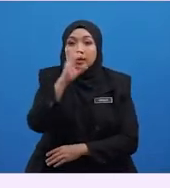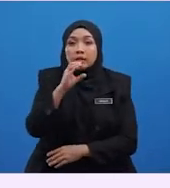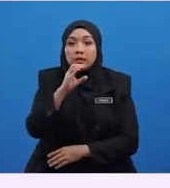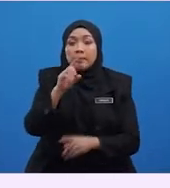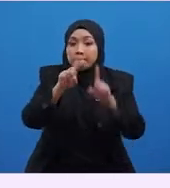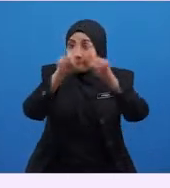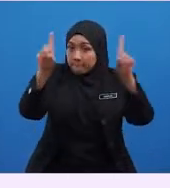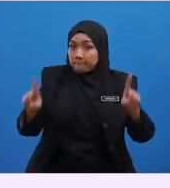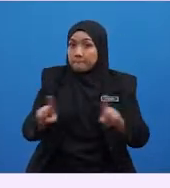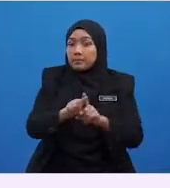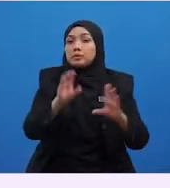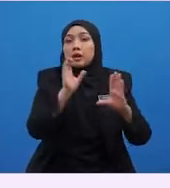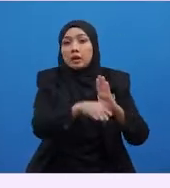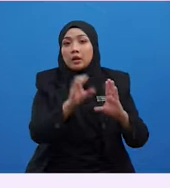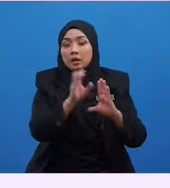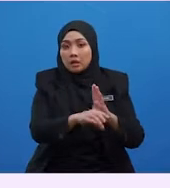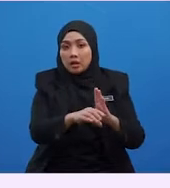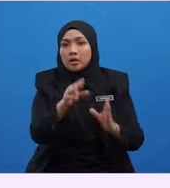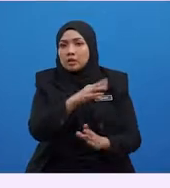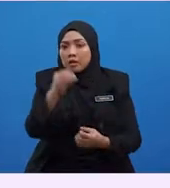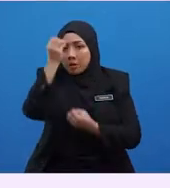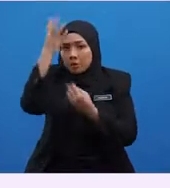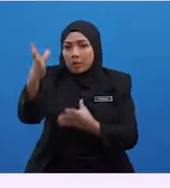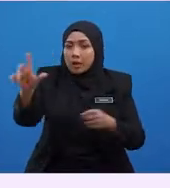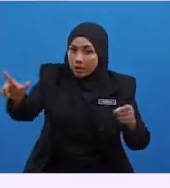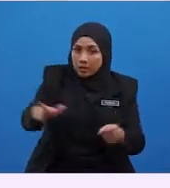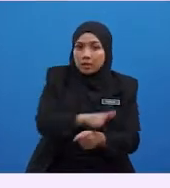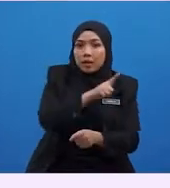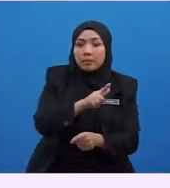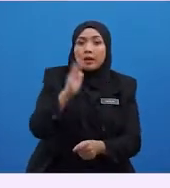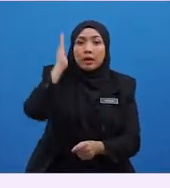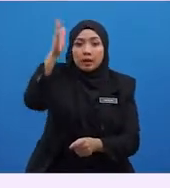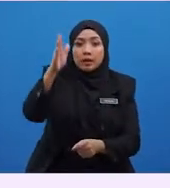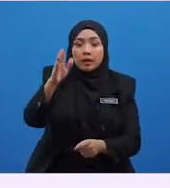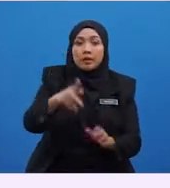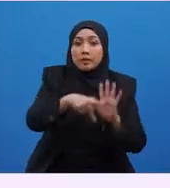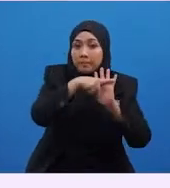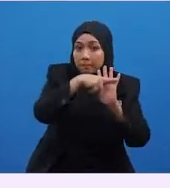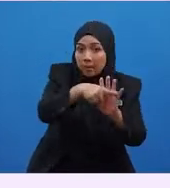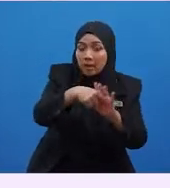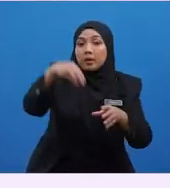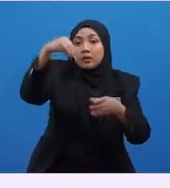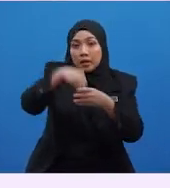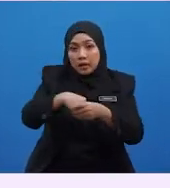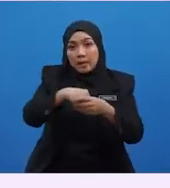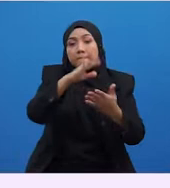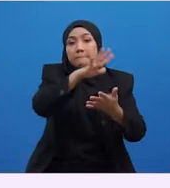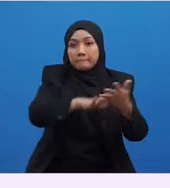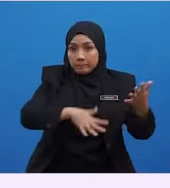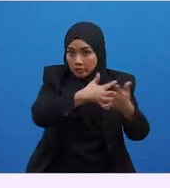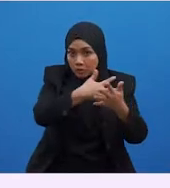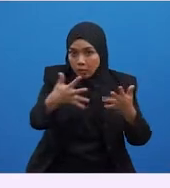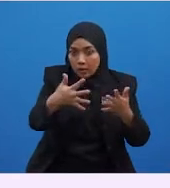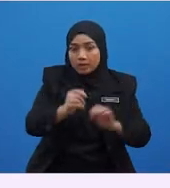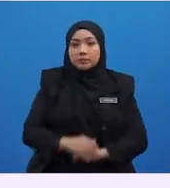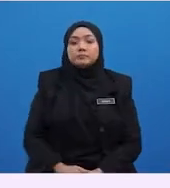data. Jika data ditemui, maklumat lengkapnya akan dipaparkan dalam bentuk jadual seperti dalam